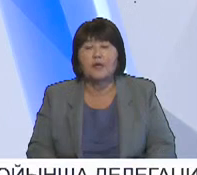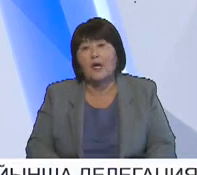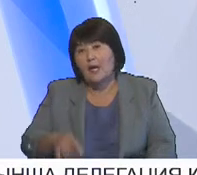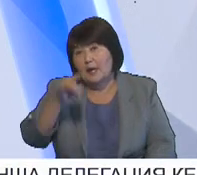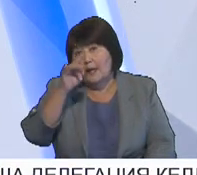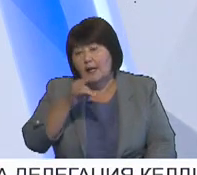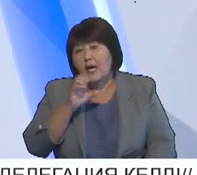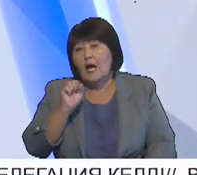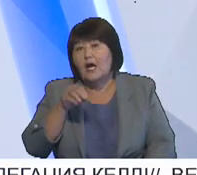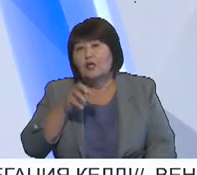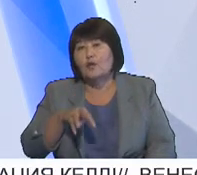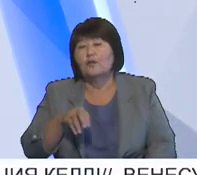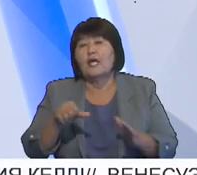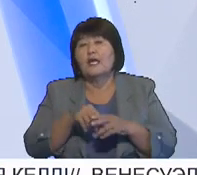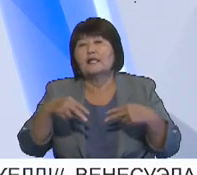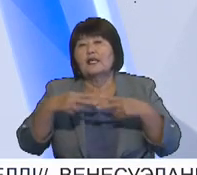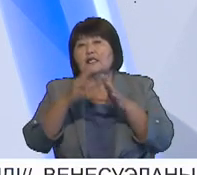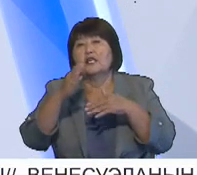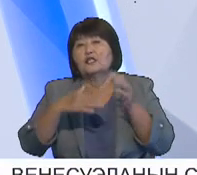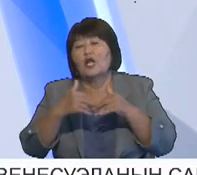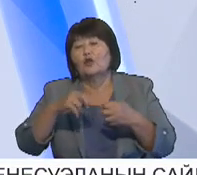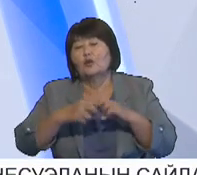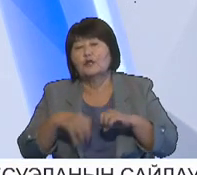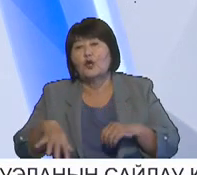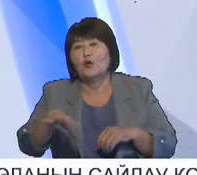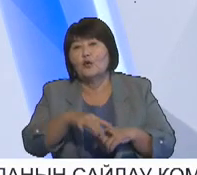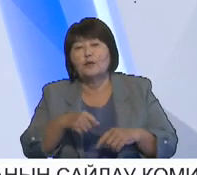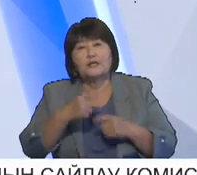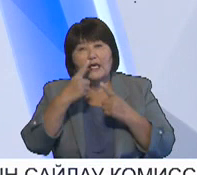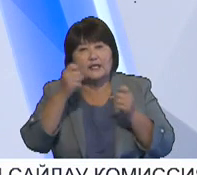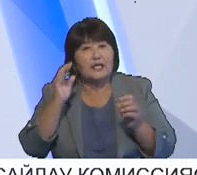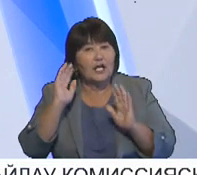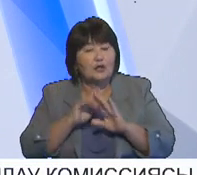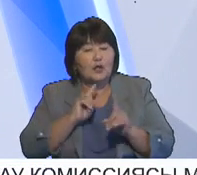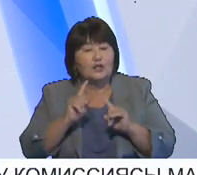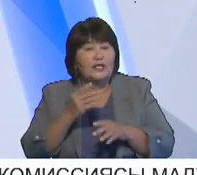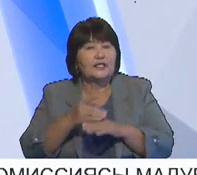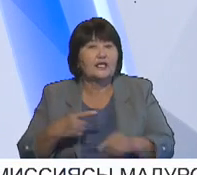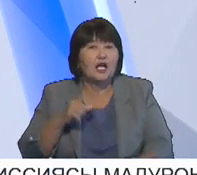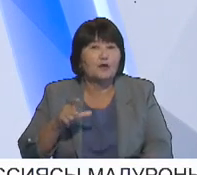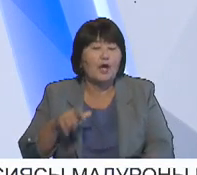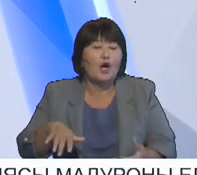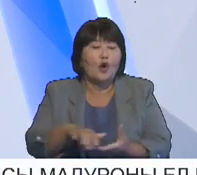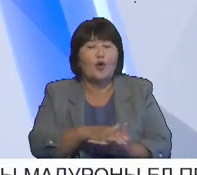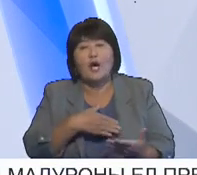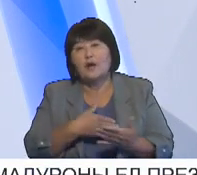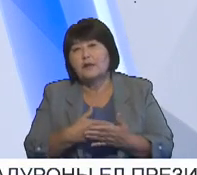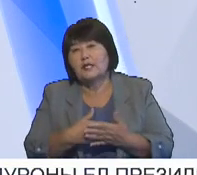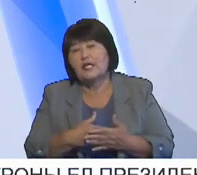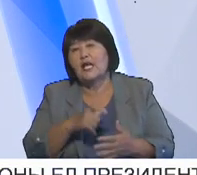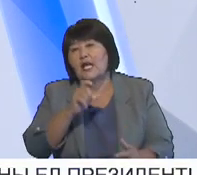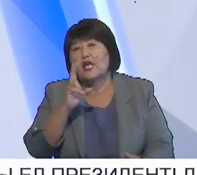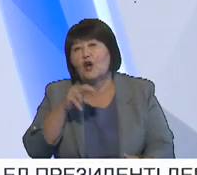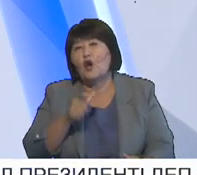Қазақстанда атом электр станциясын салу мәселесі бойынша өңірімізде жария тыңдау болды. Жиында сала мамандары, қоғам белсенділері, экологтар